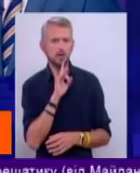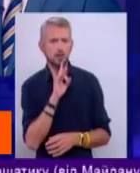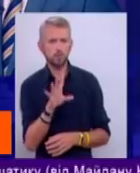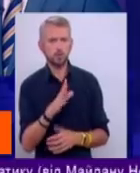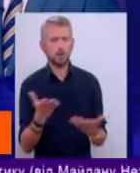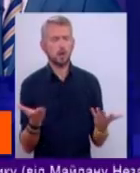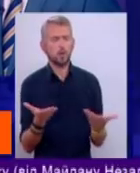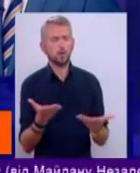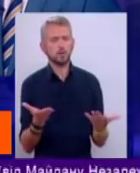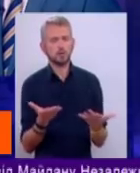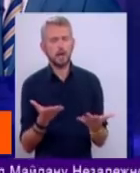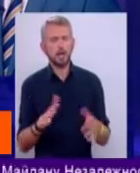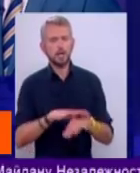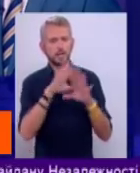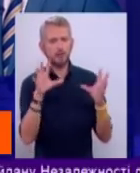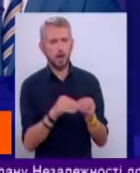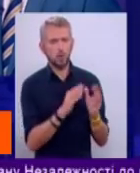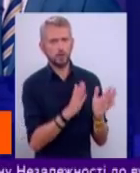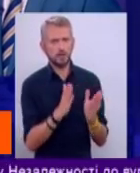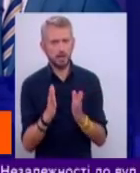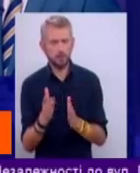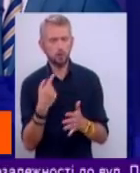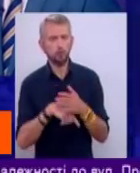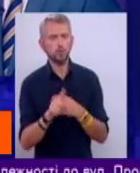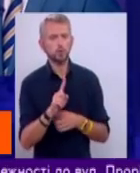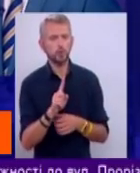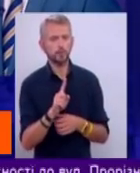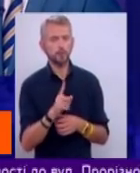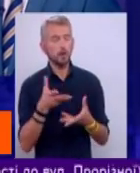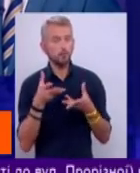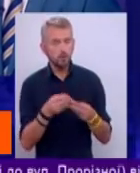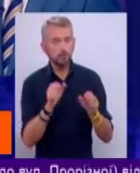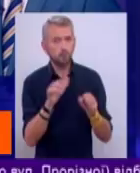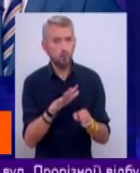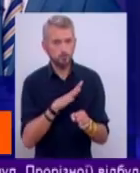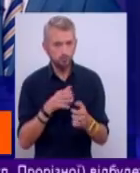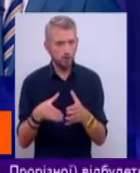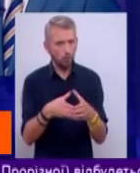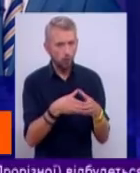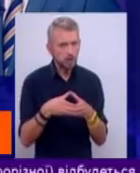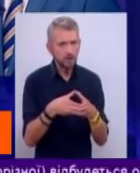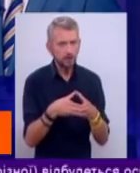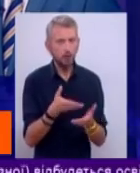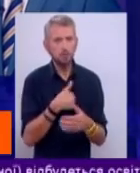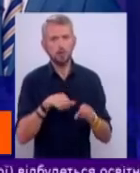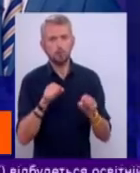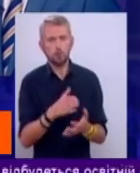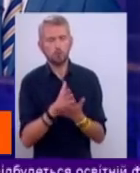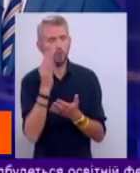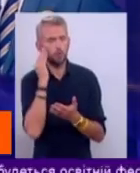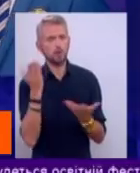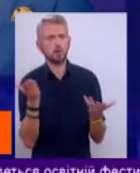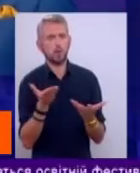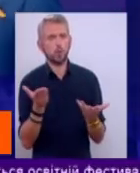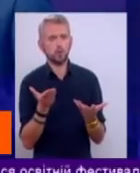якоїсь... Ну, загальної системи. Тому що, ну, вплив може бути і колективним. Ми можемо мати на увазі якусь